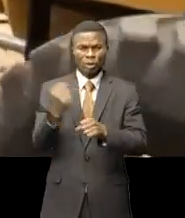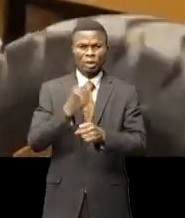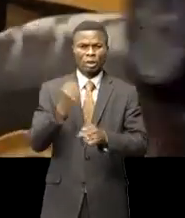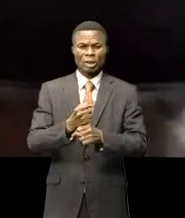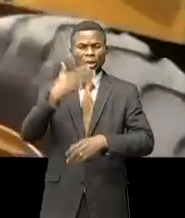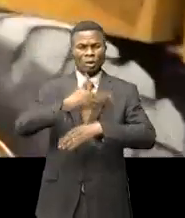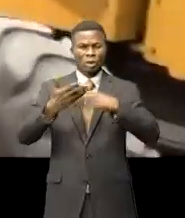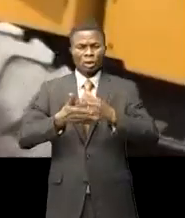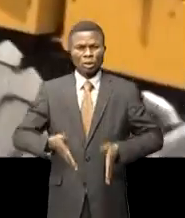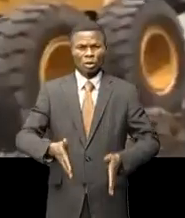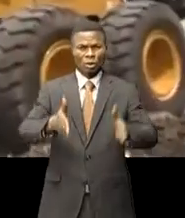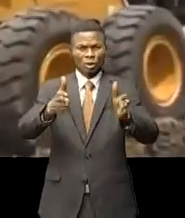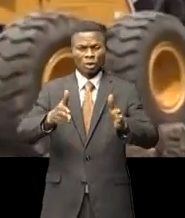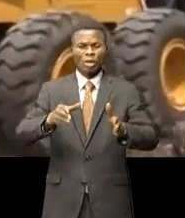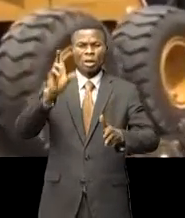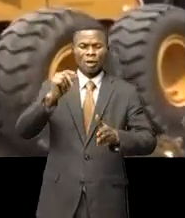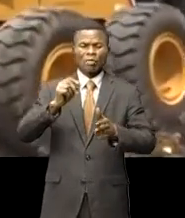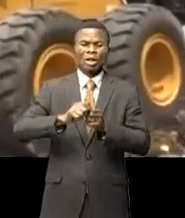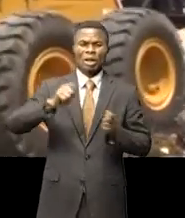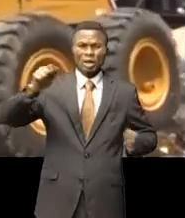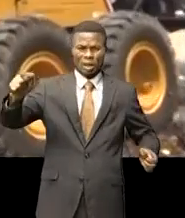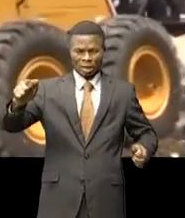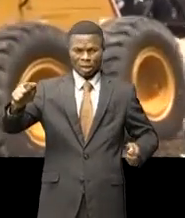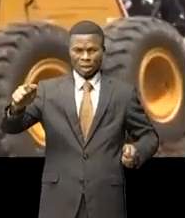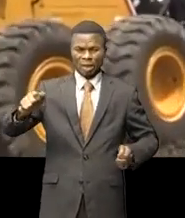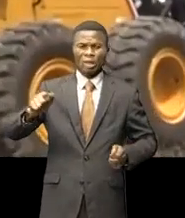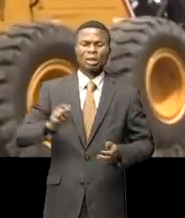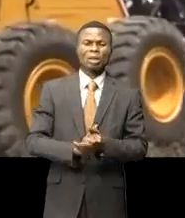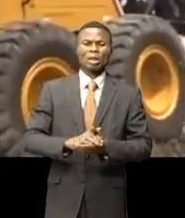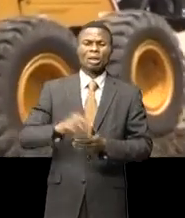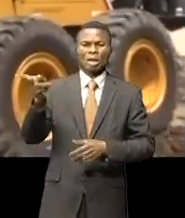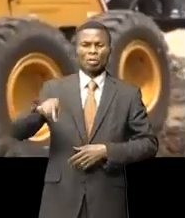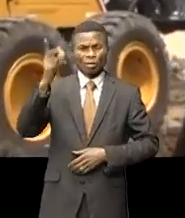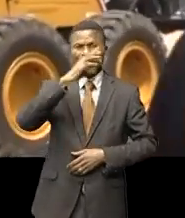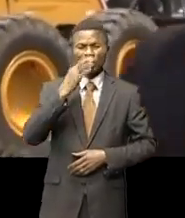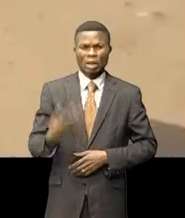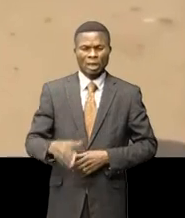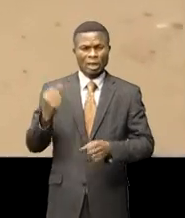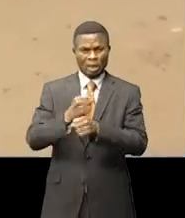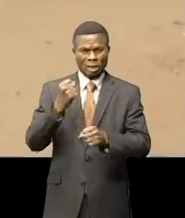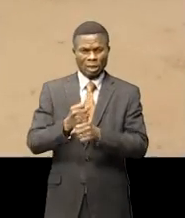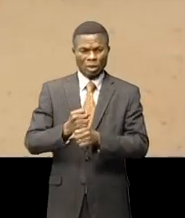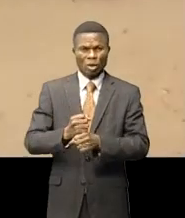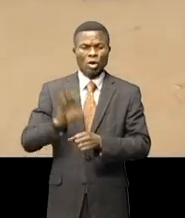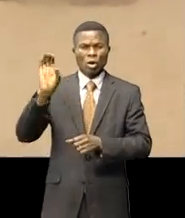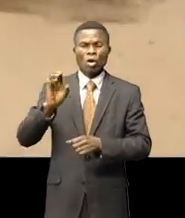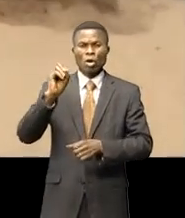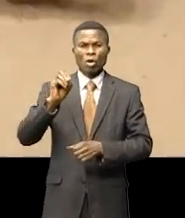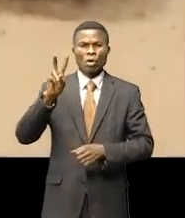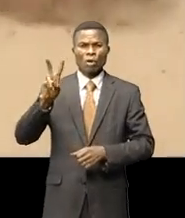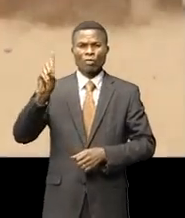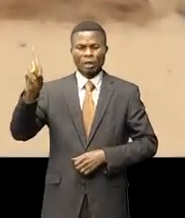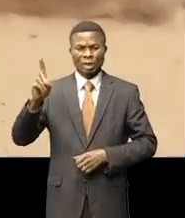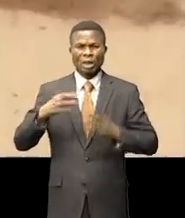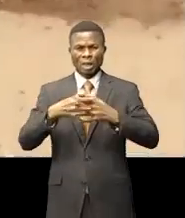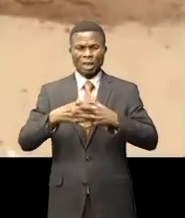de réhabilitation d'une vingtaine de kilomètres de la voirie urbaine de Kisangani. Ces travaux sont exécutés par l'Office de voirie et drainage en